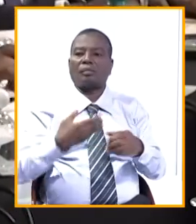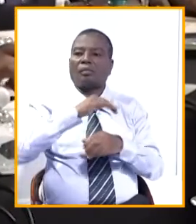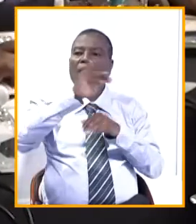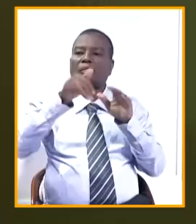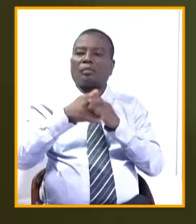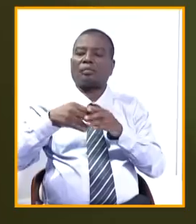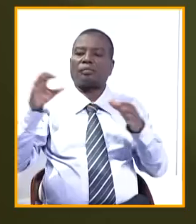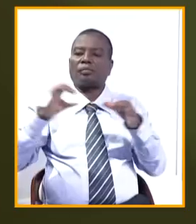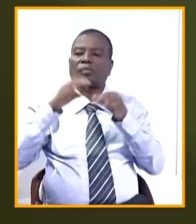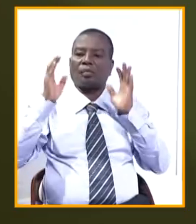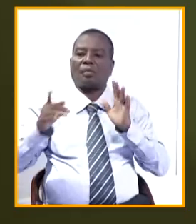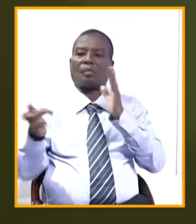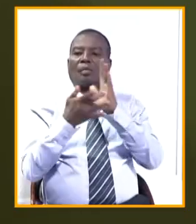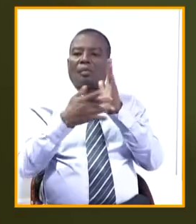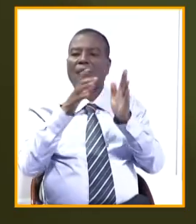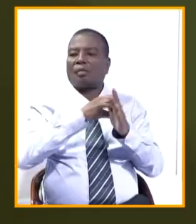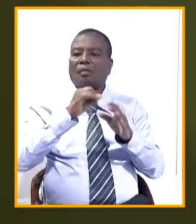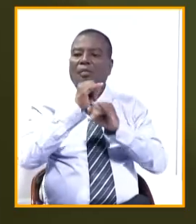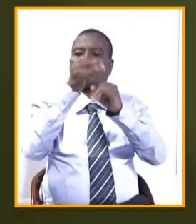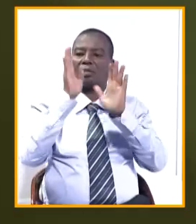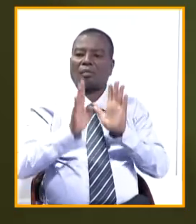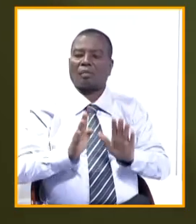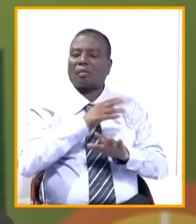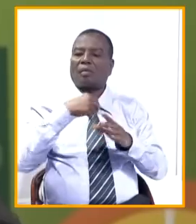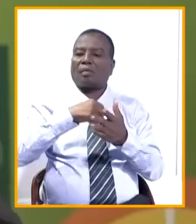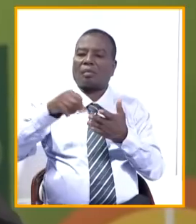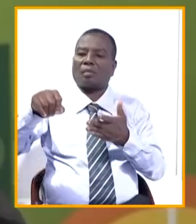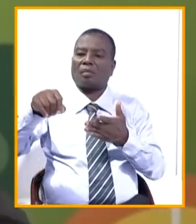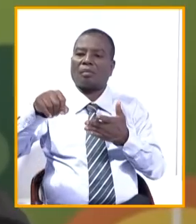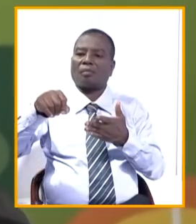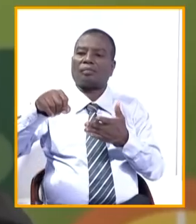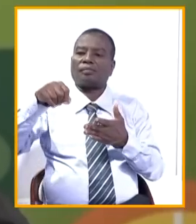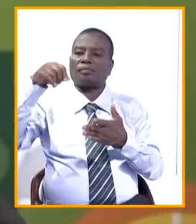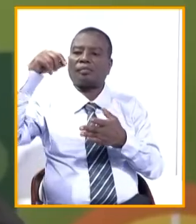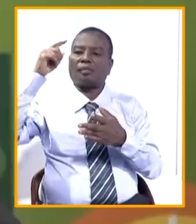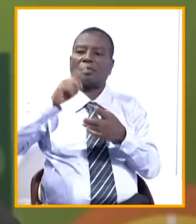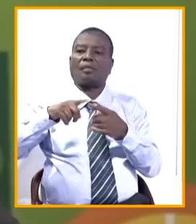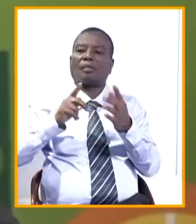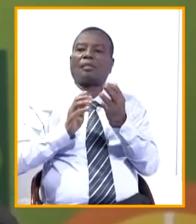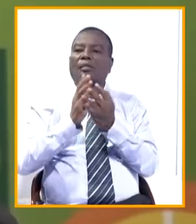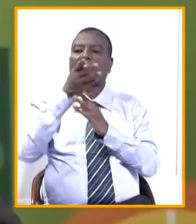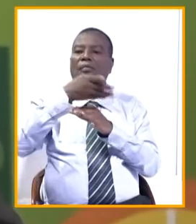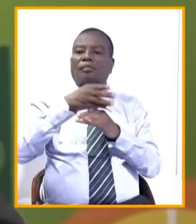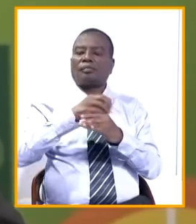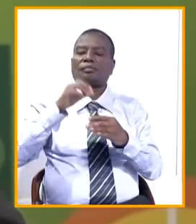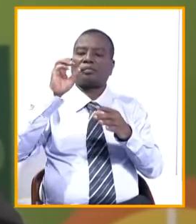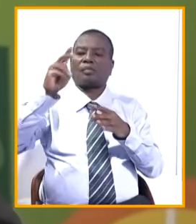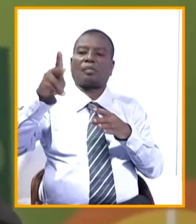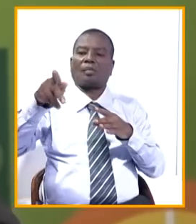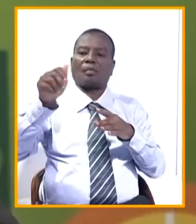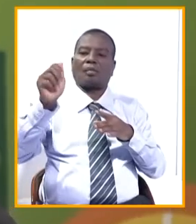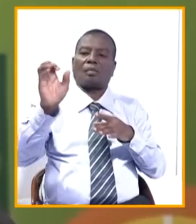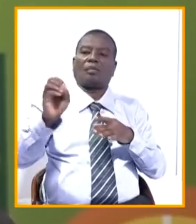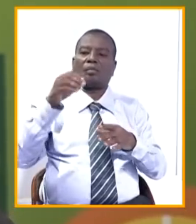partenaires techniques et financiers ainsi que les investisseurs privés à s'inscrire à travers ce pacte dans